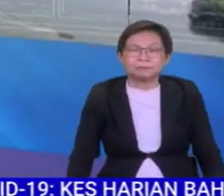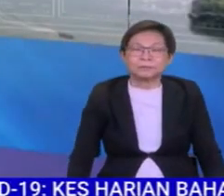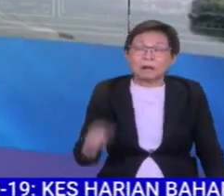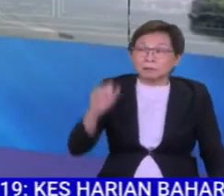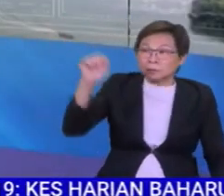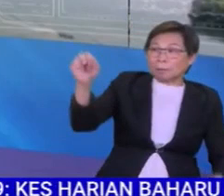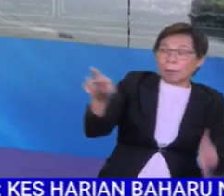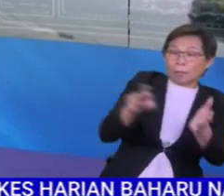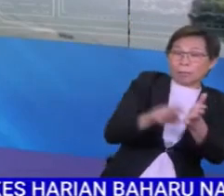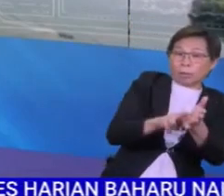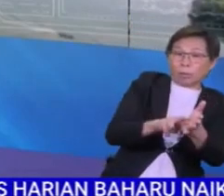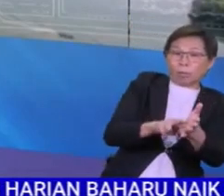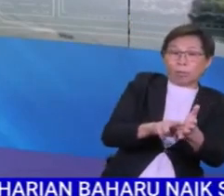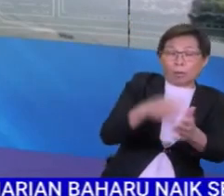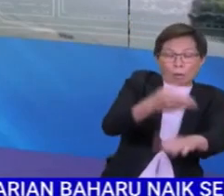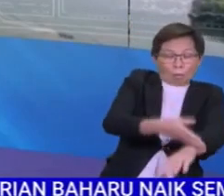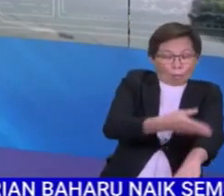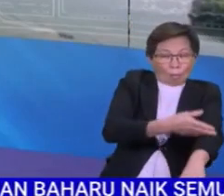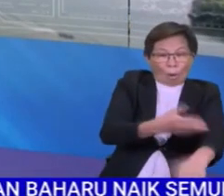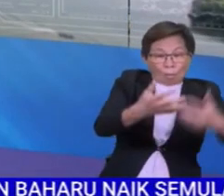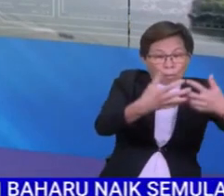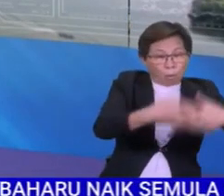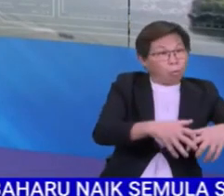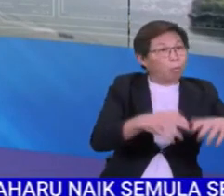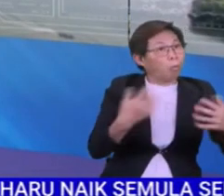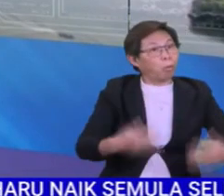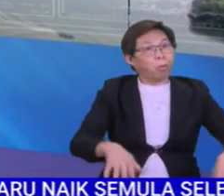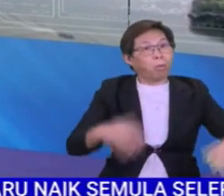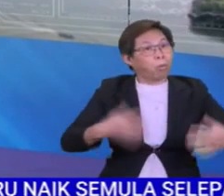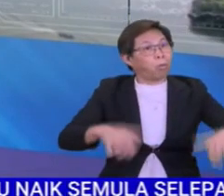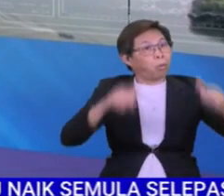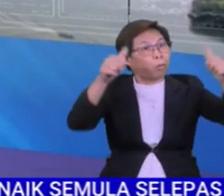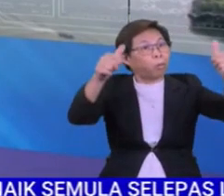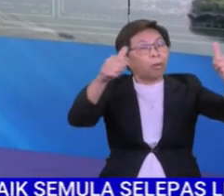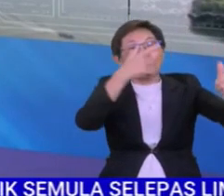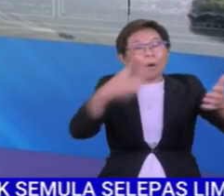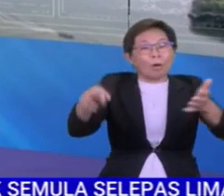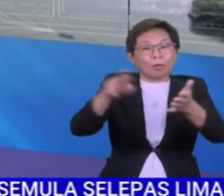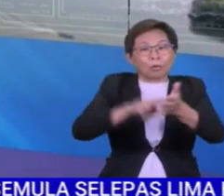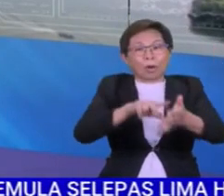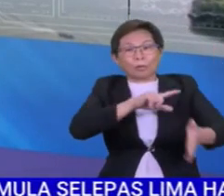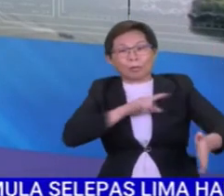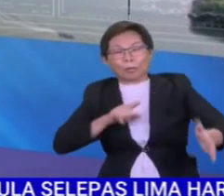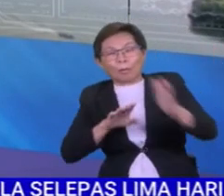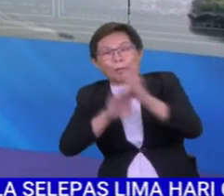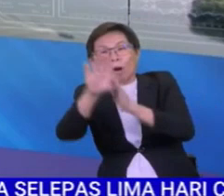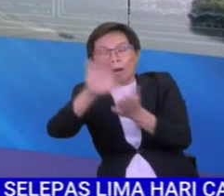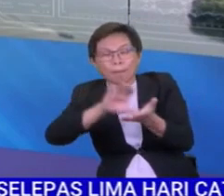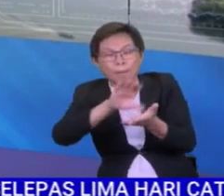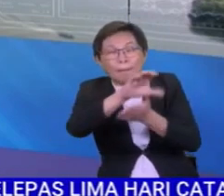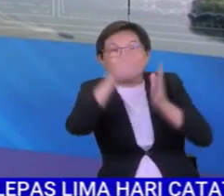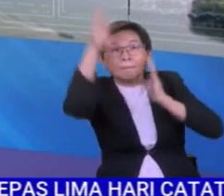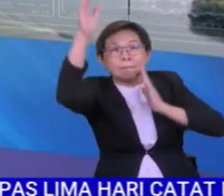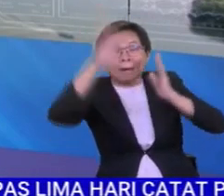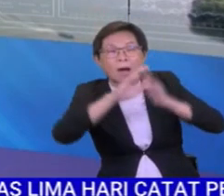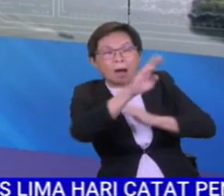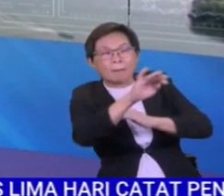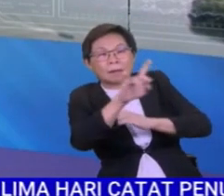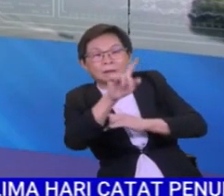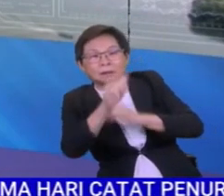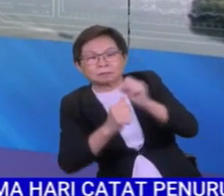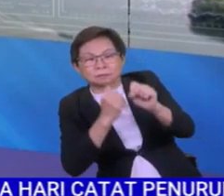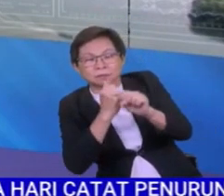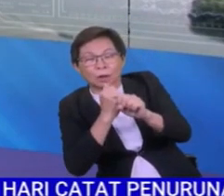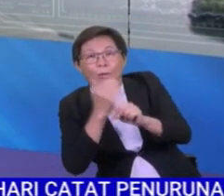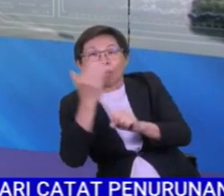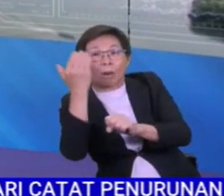Sabah mencatat prestasi sektor perkilangan memberangsangkan berdasarkan rekod lembaga pembangunan pelaburan Malaysia Maida tahun